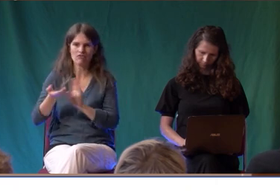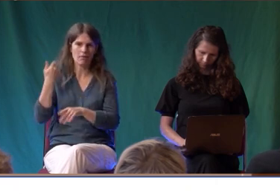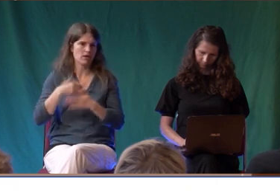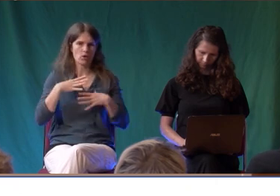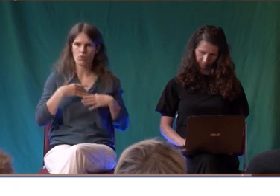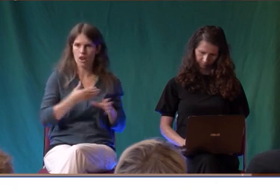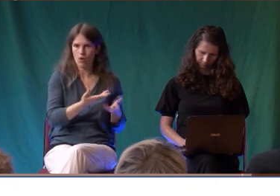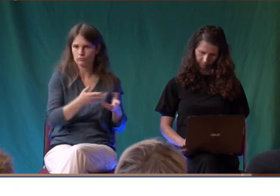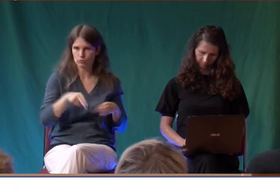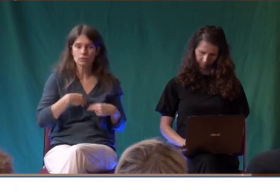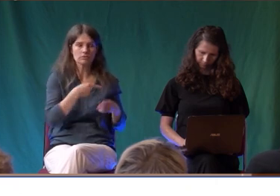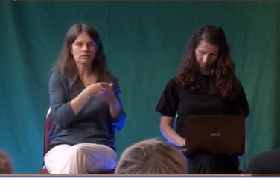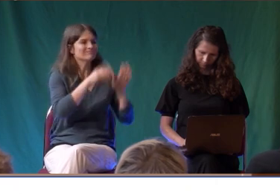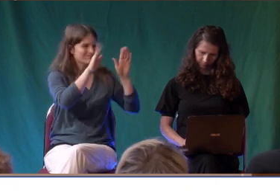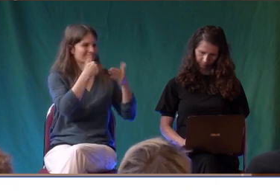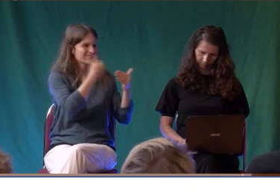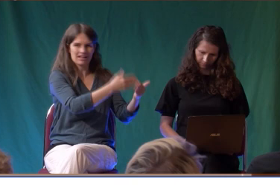Assistenzkraft wiederkommt